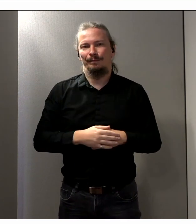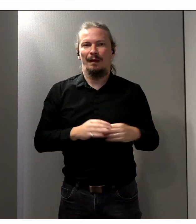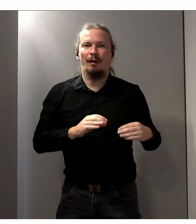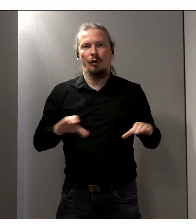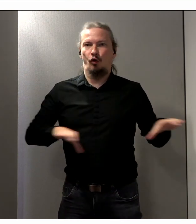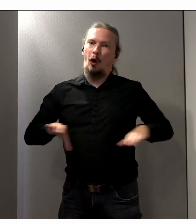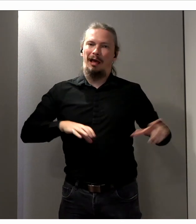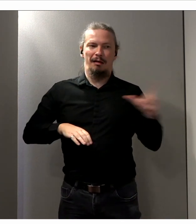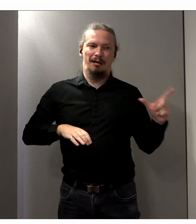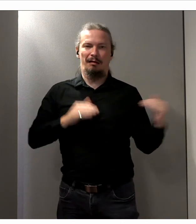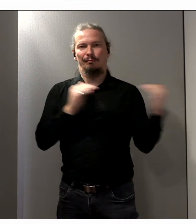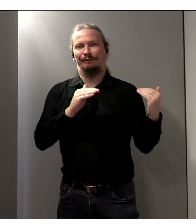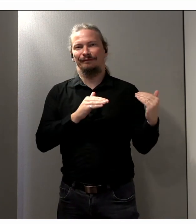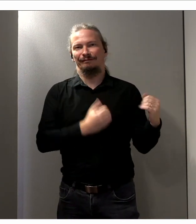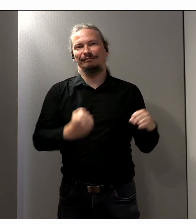devenir collègue de travail.